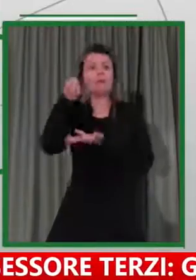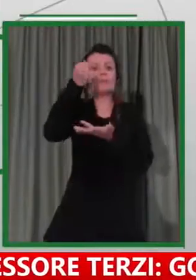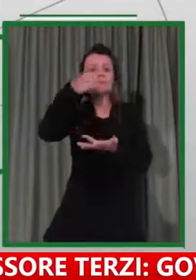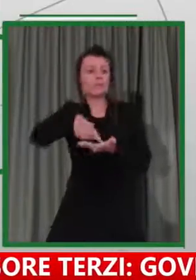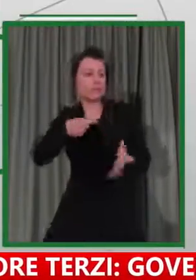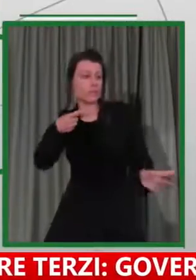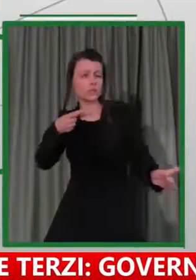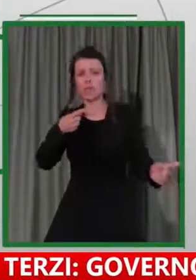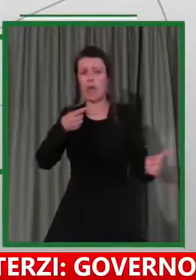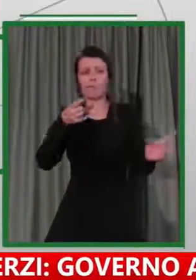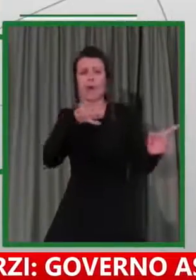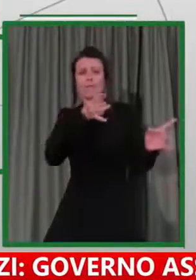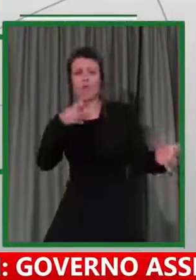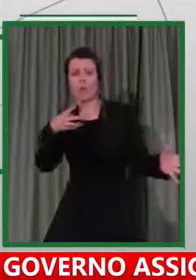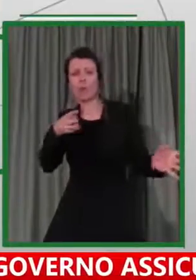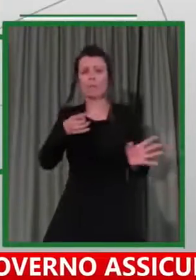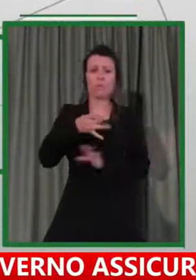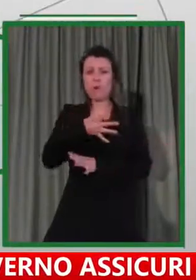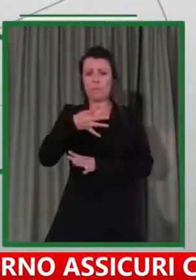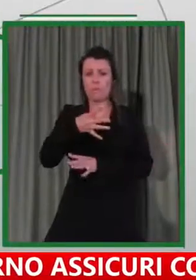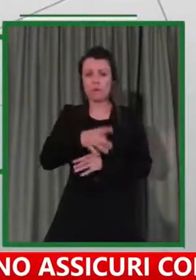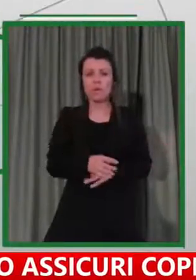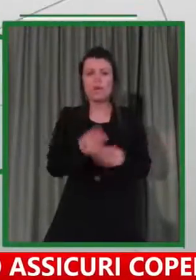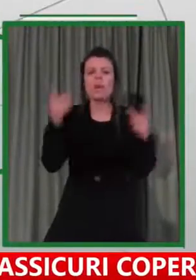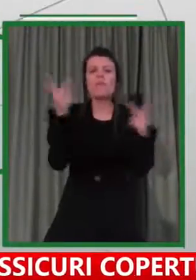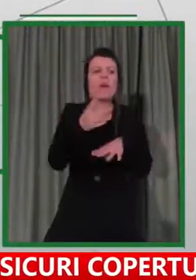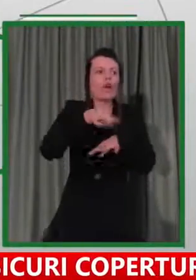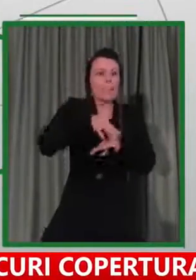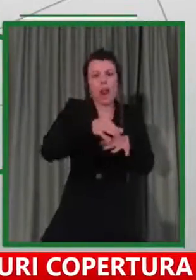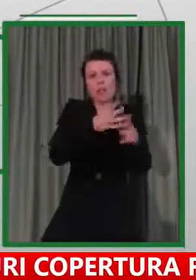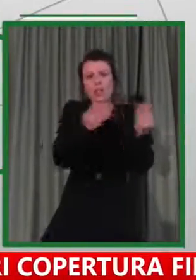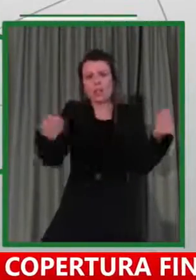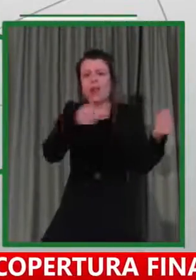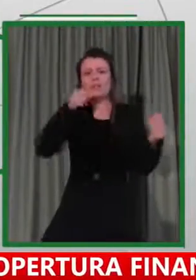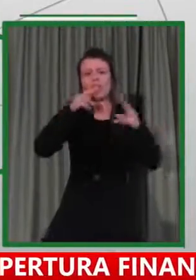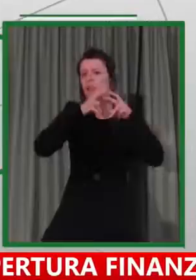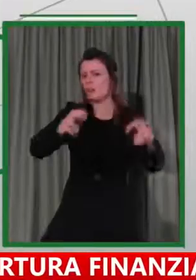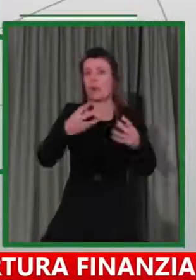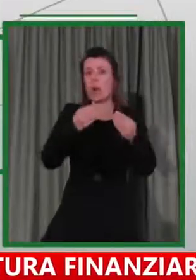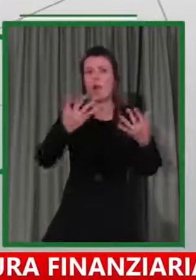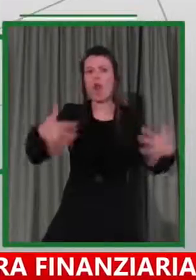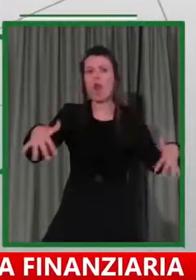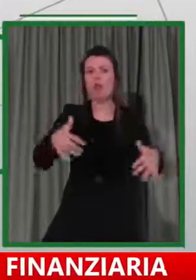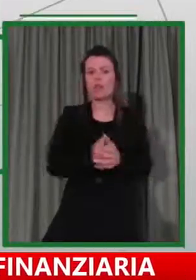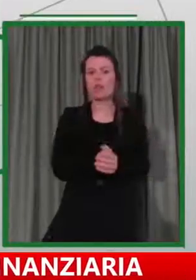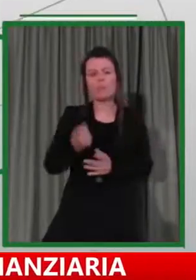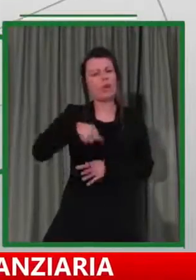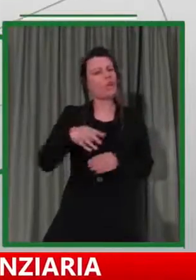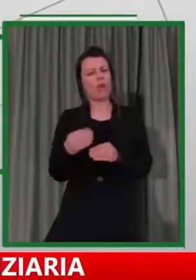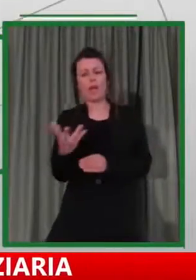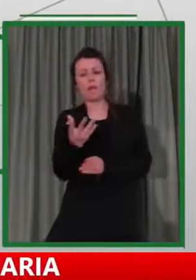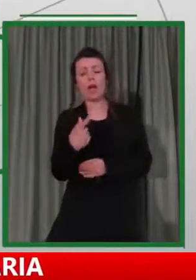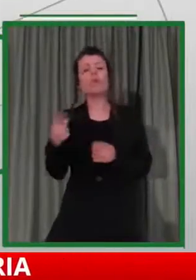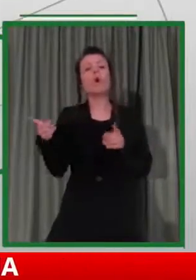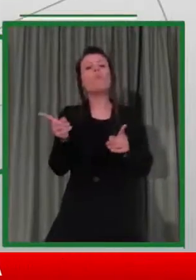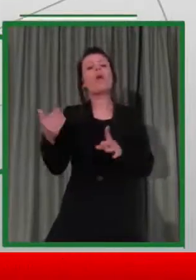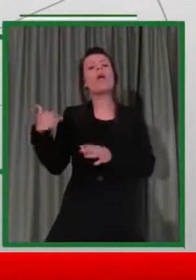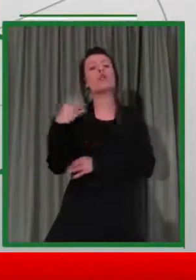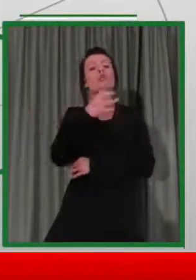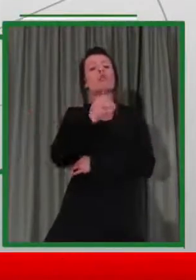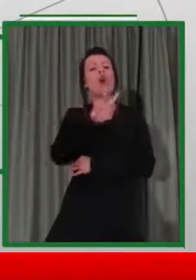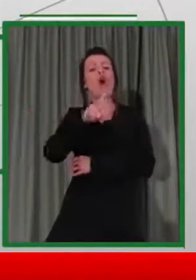che necessitano di molta ricerca. E cosa abbiamo fatto? Durante il periodo Covid abbiamo chiesto a chi